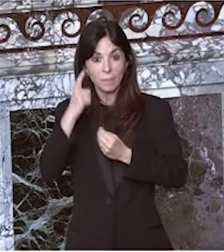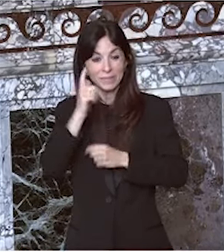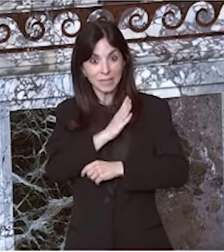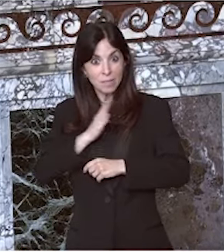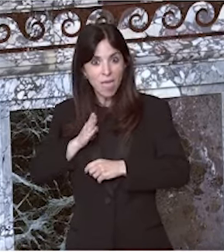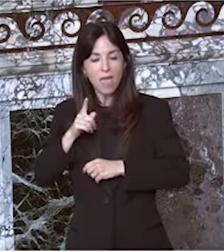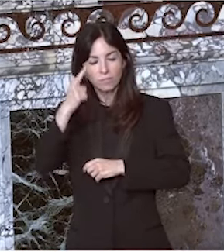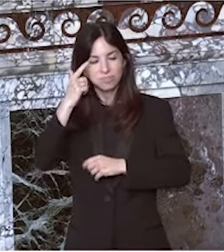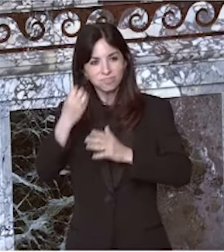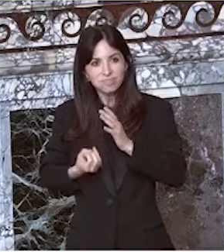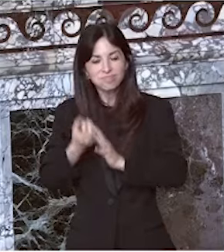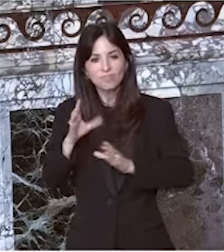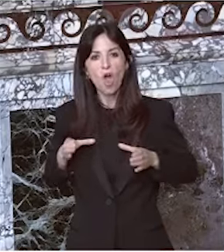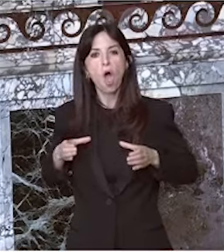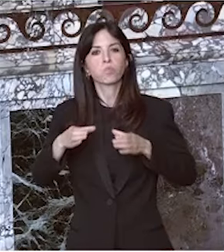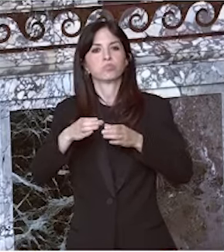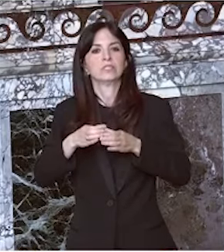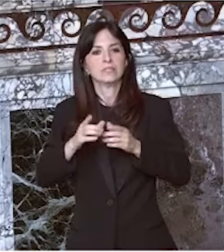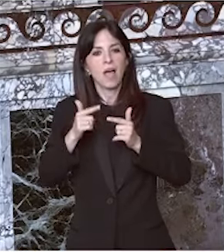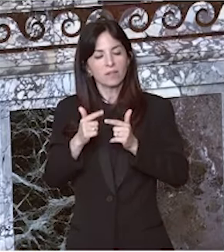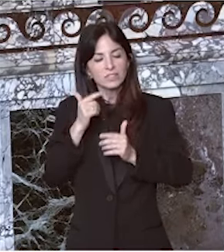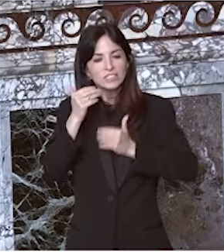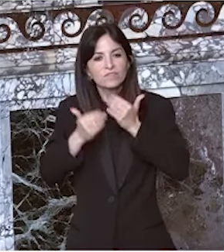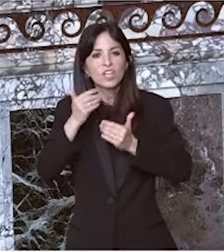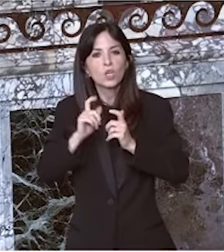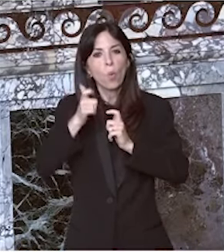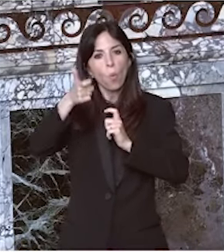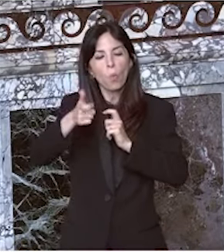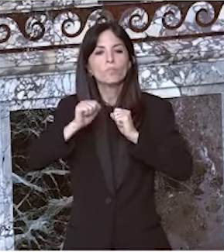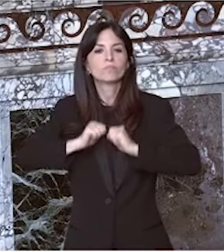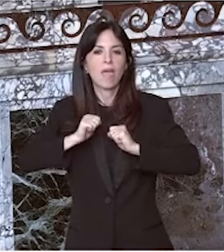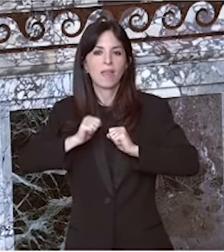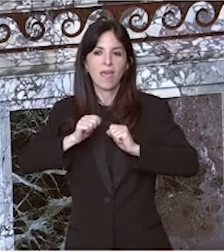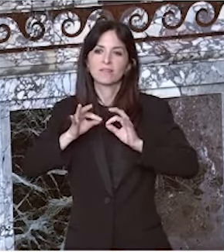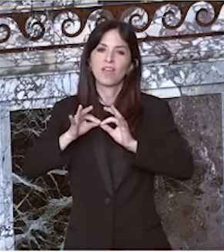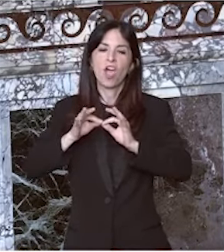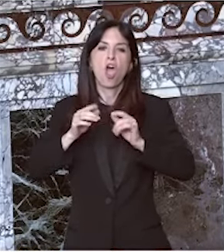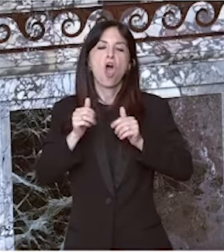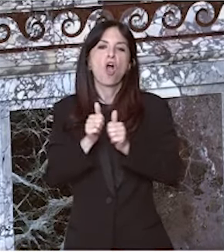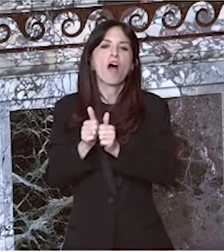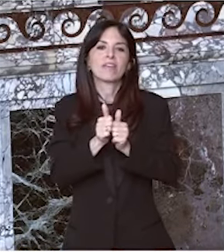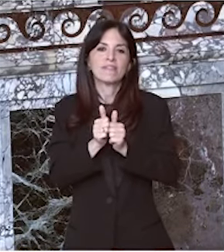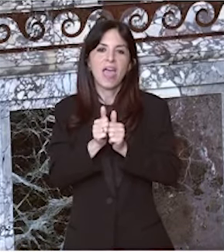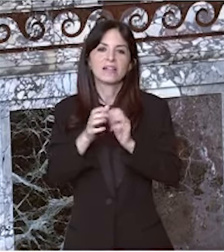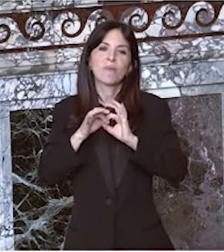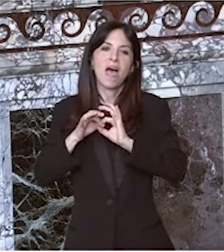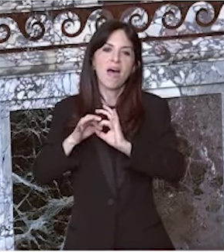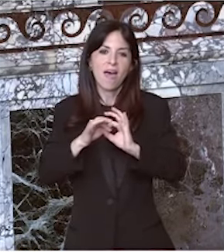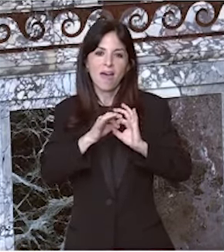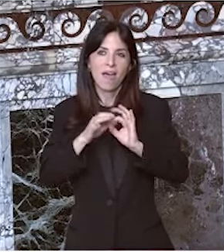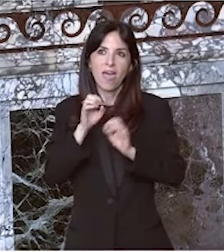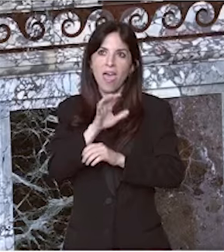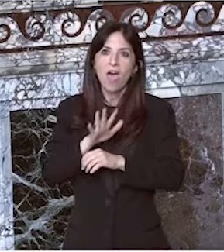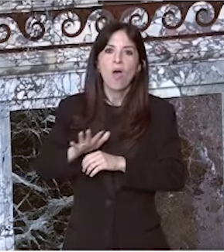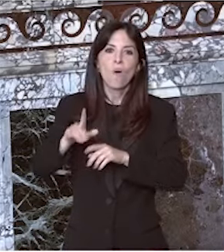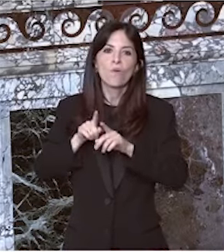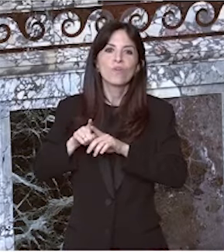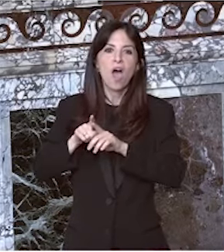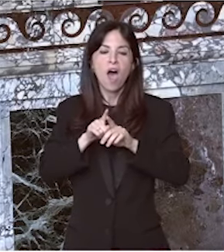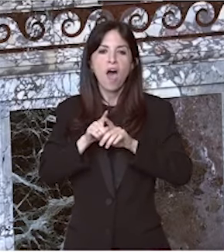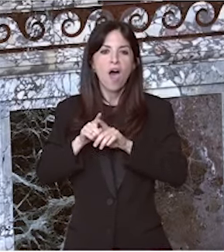saputo creare una comunità che ha garantito sviluppo, benessere e convivenza pacifica a milioni di europei, non possa